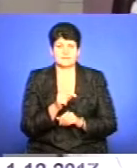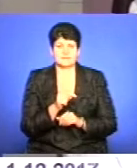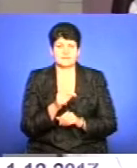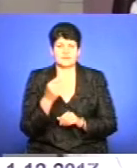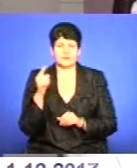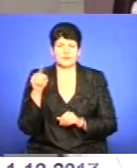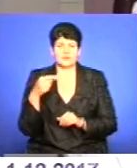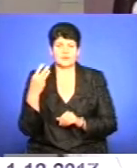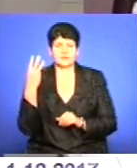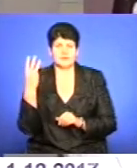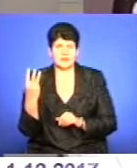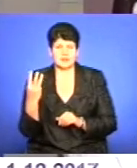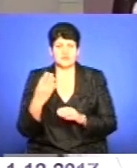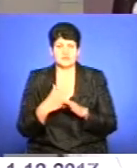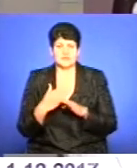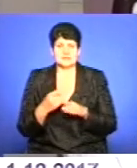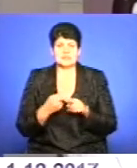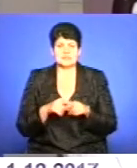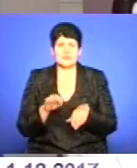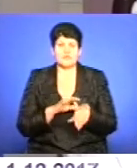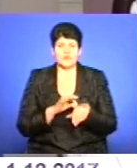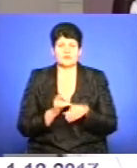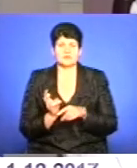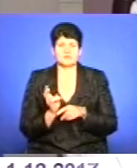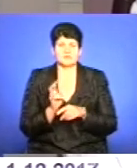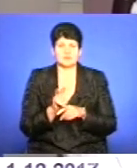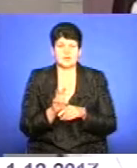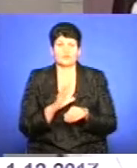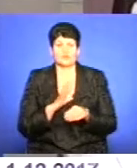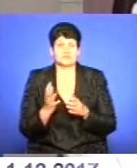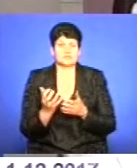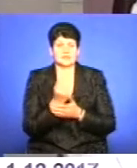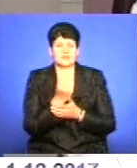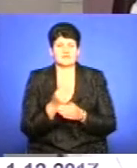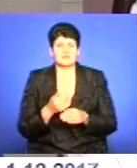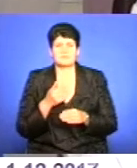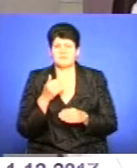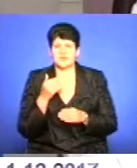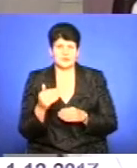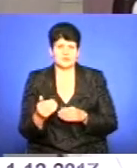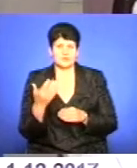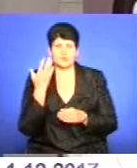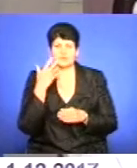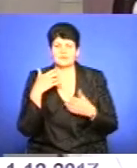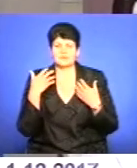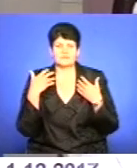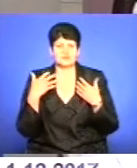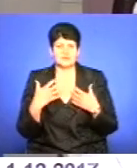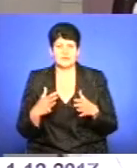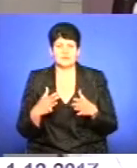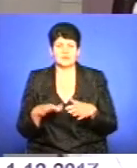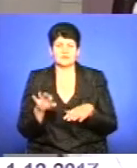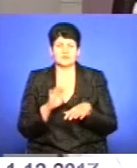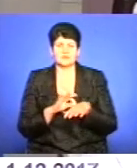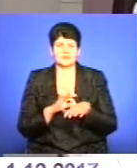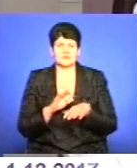третя частина – це хворі, які звернулися і були виявлені в пізній стадії, тобто коли вже встановлюється діагноз